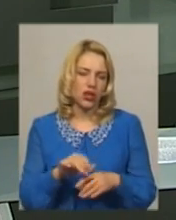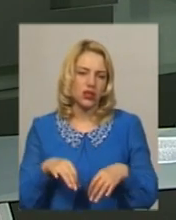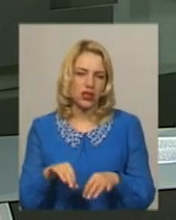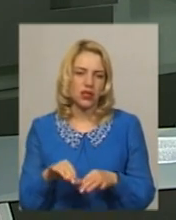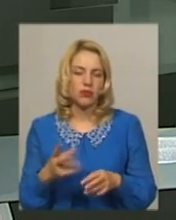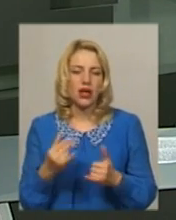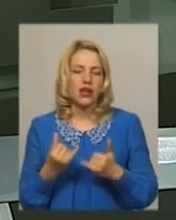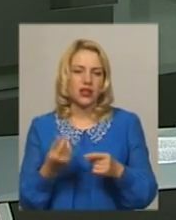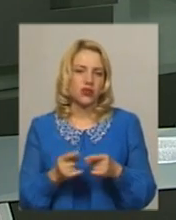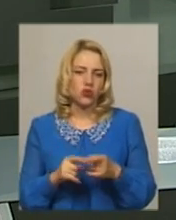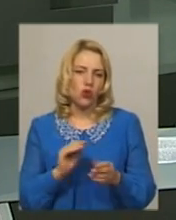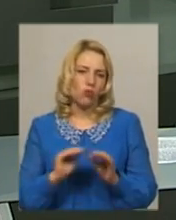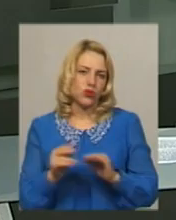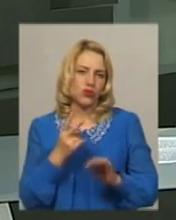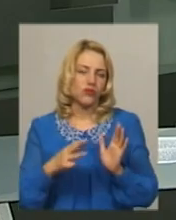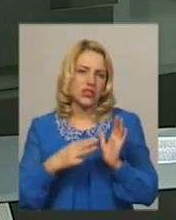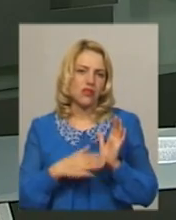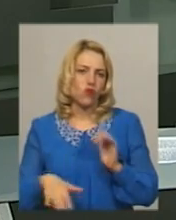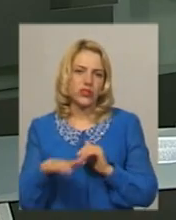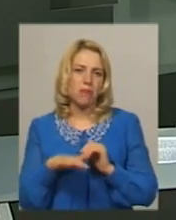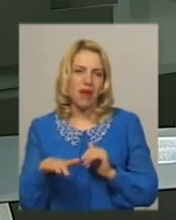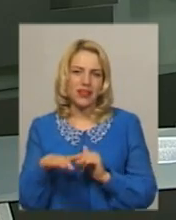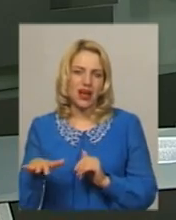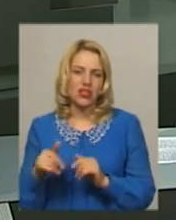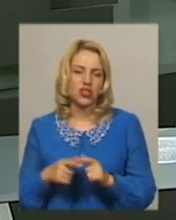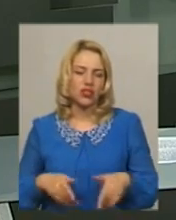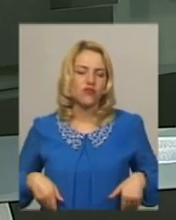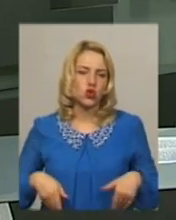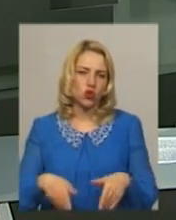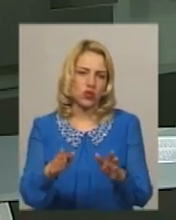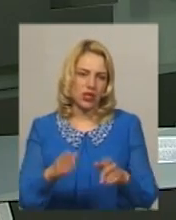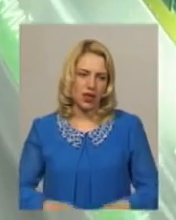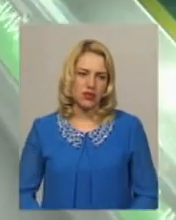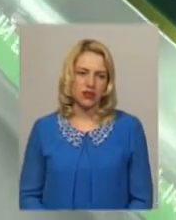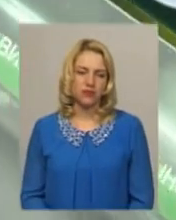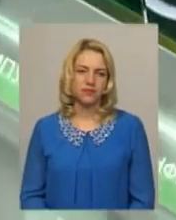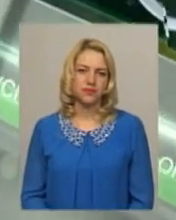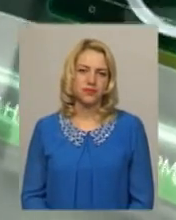облаштовано 28 майданчиків вздовж трас та поблизу об'єктів дорожнього сервісу.